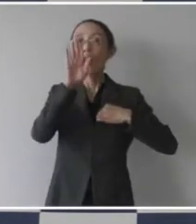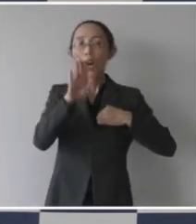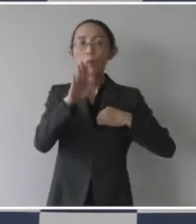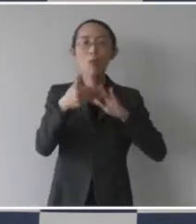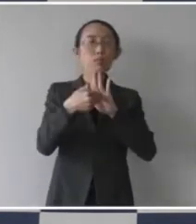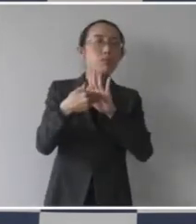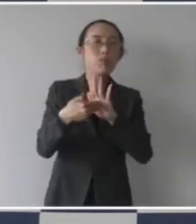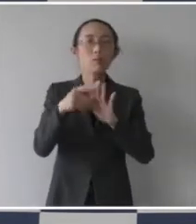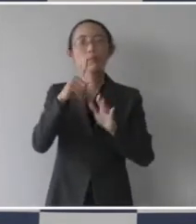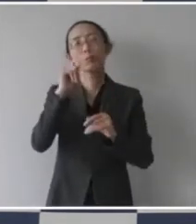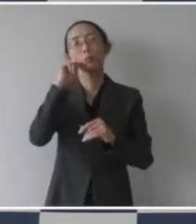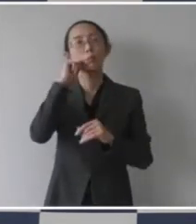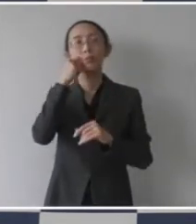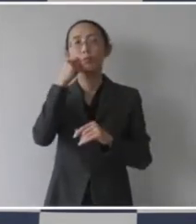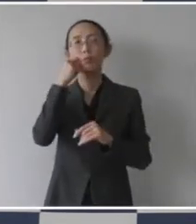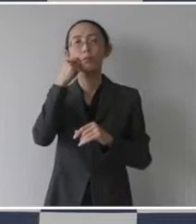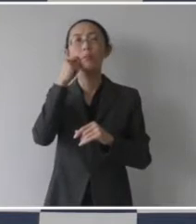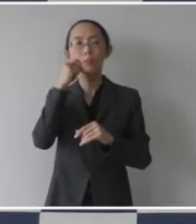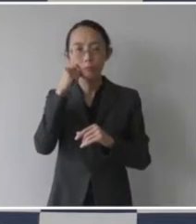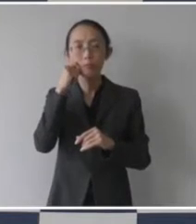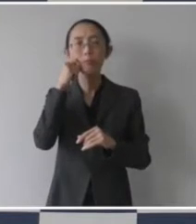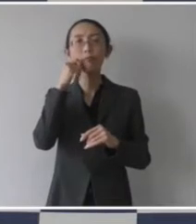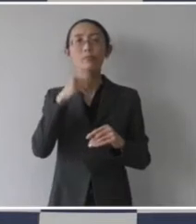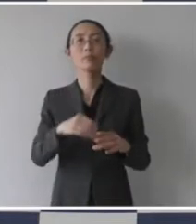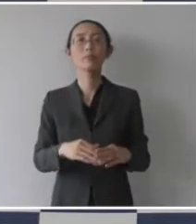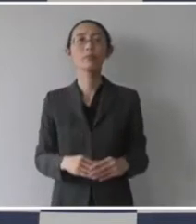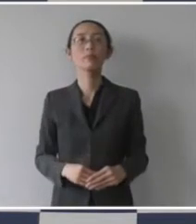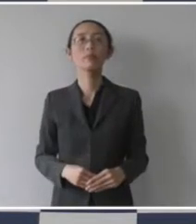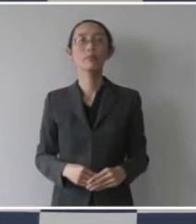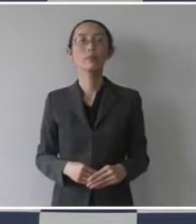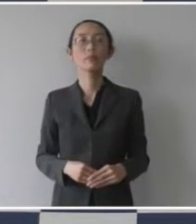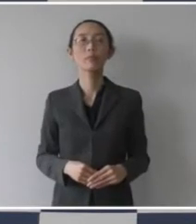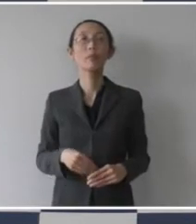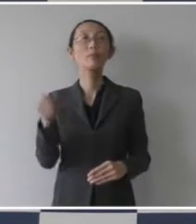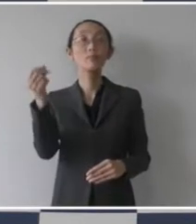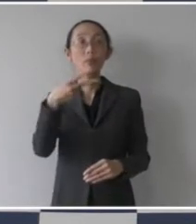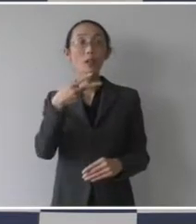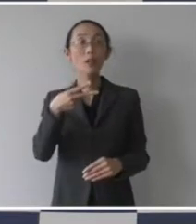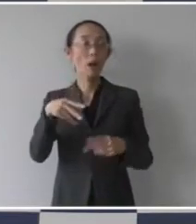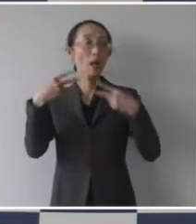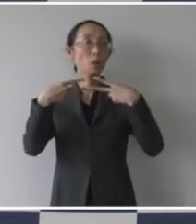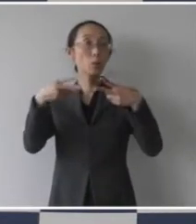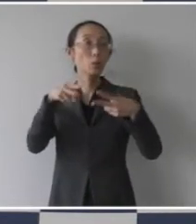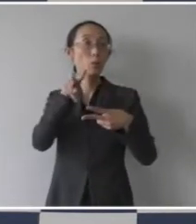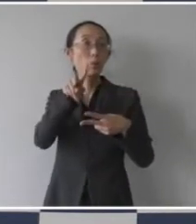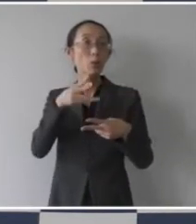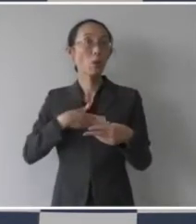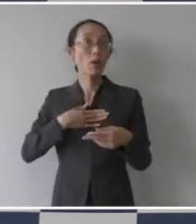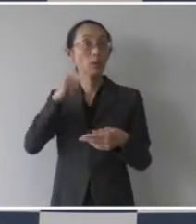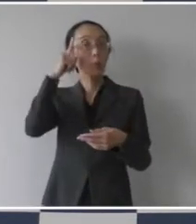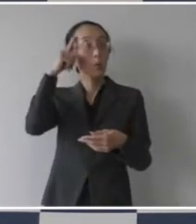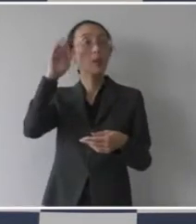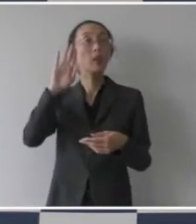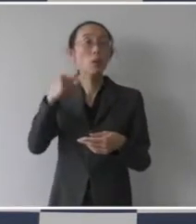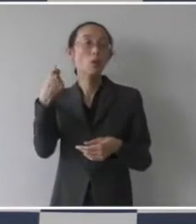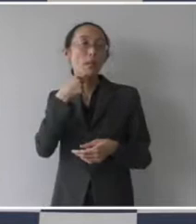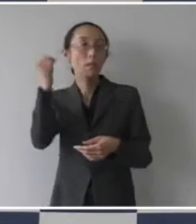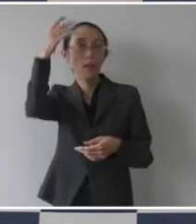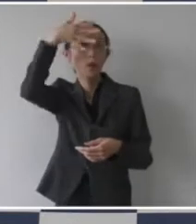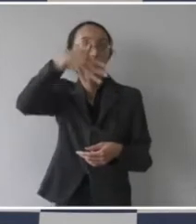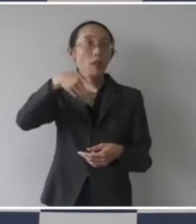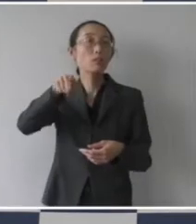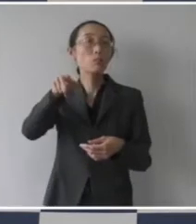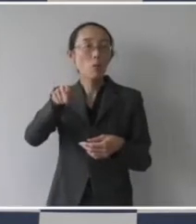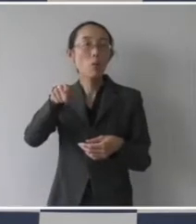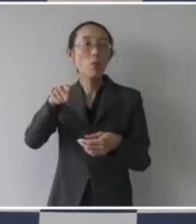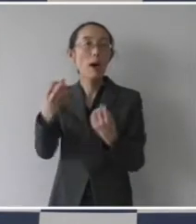大を防ぐのが難しいのが、まあ、特徴だろうというふうに思います。また報道等によると、また南アフリカの方でも、新